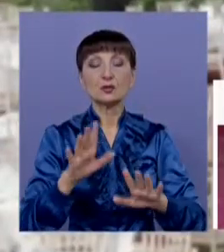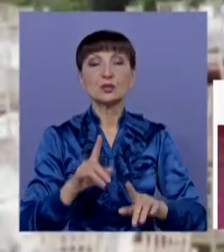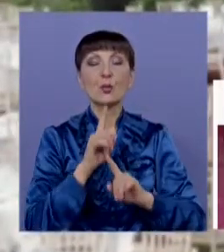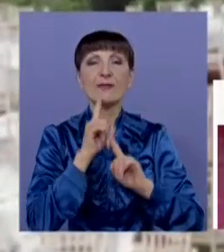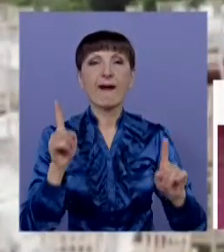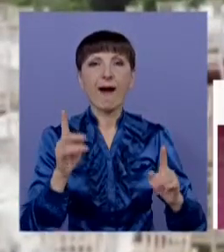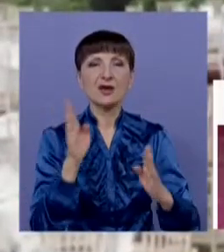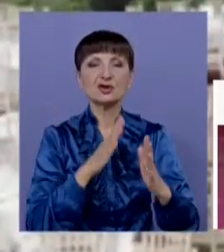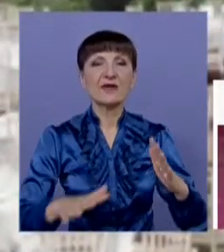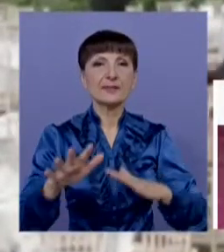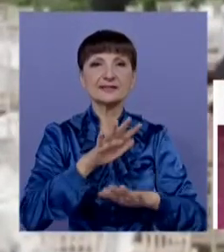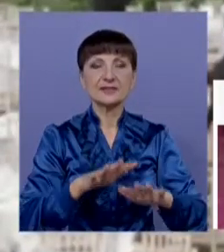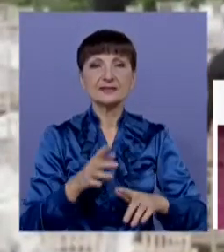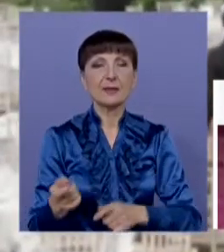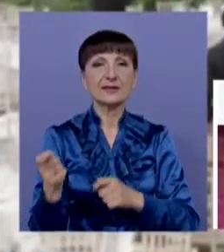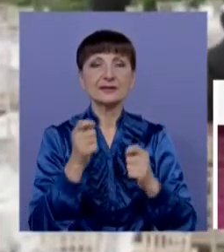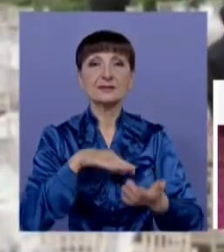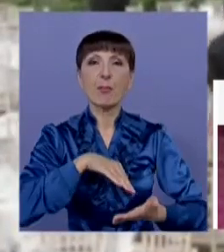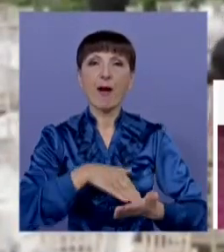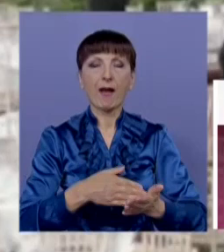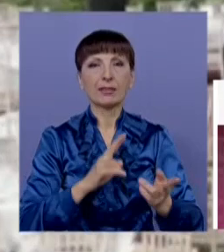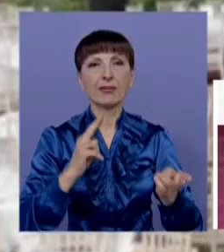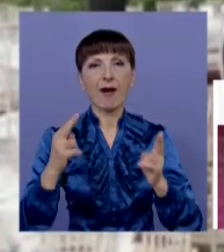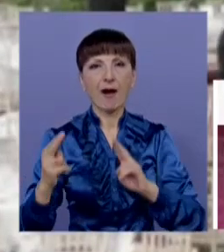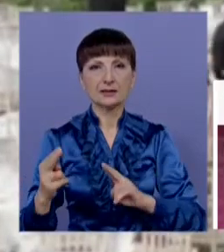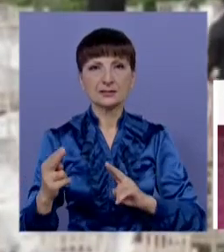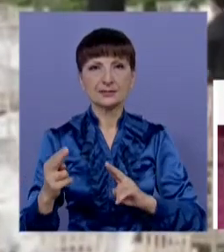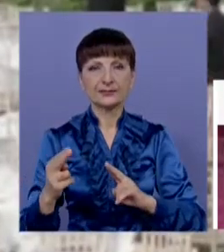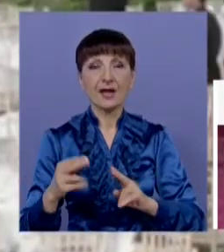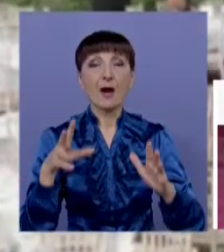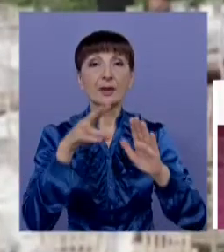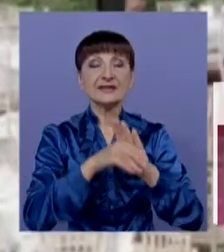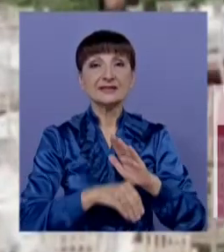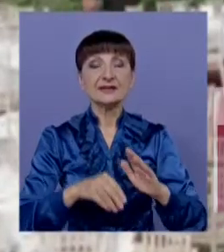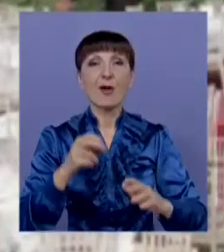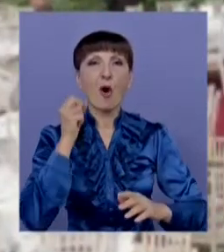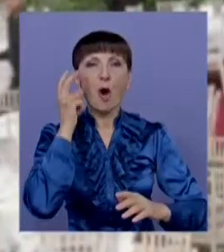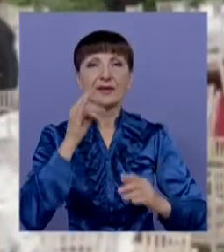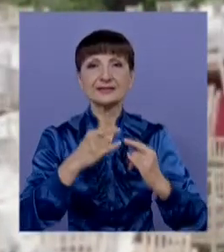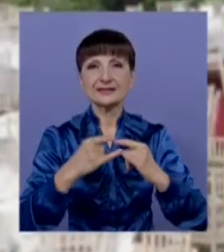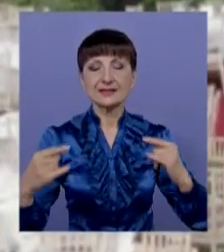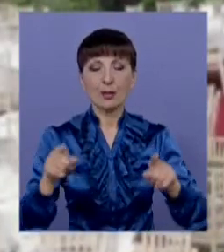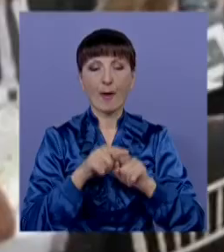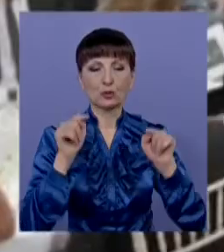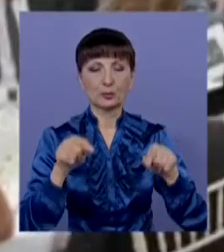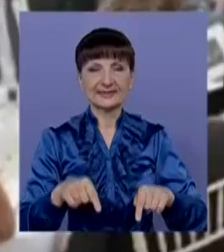в том, чтобы в уникальные живописные места принести балет и танец мирового класса. поместить их в обеденном зале, подобном